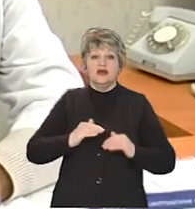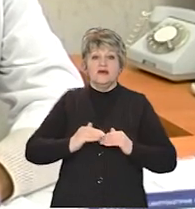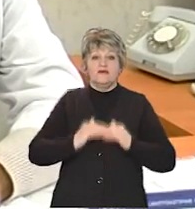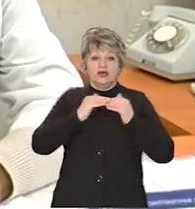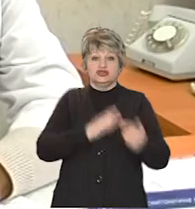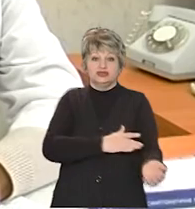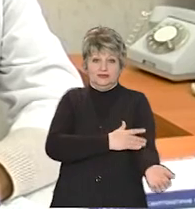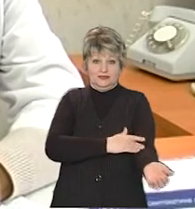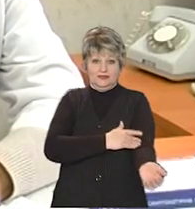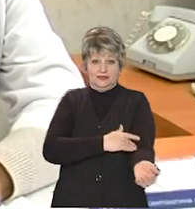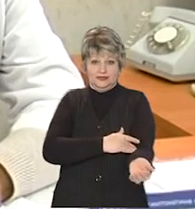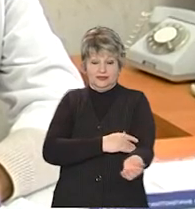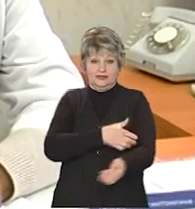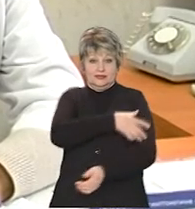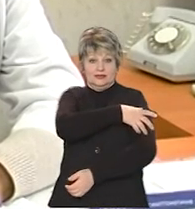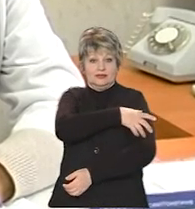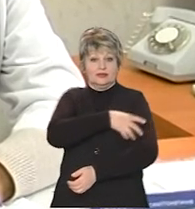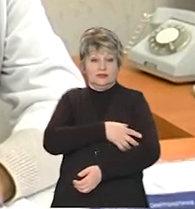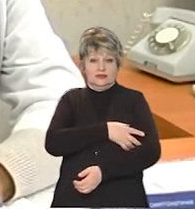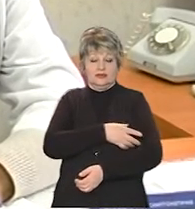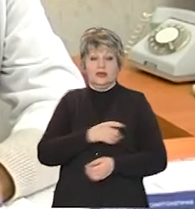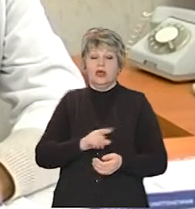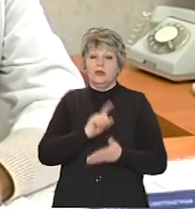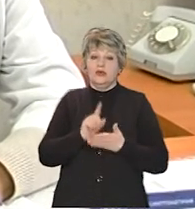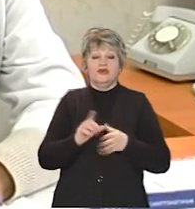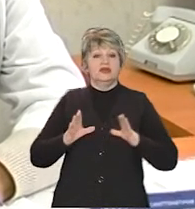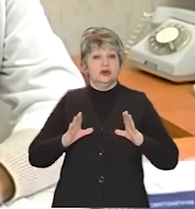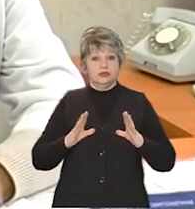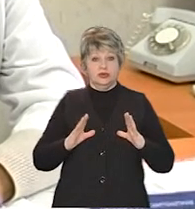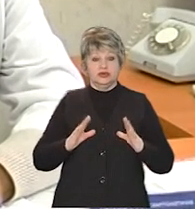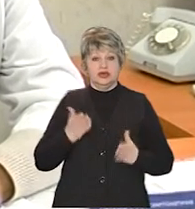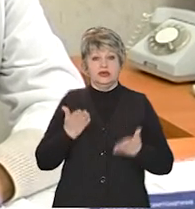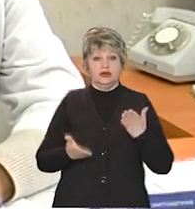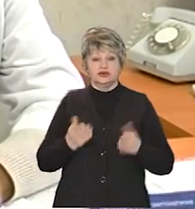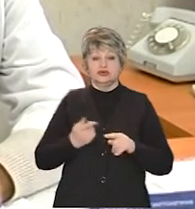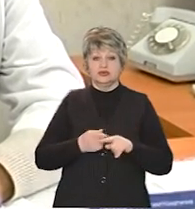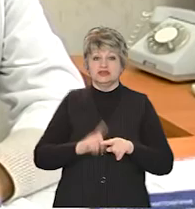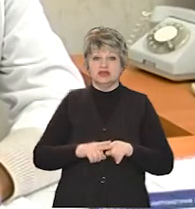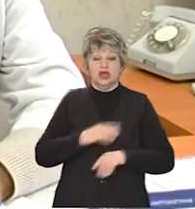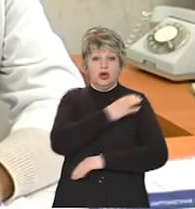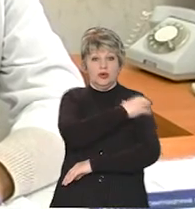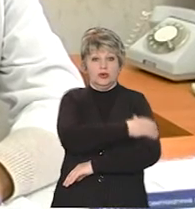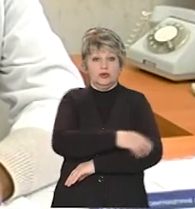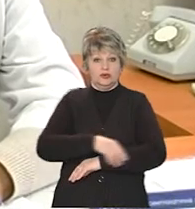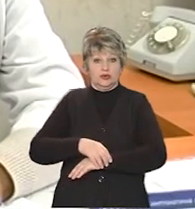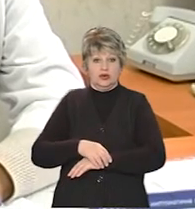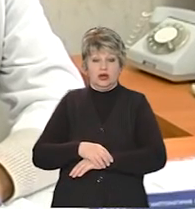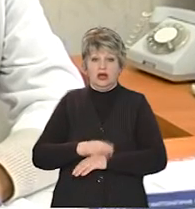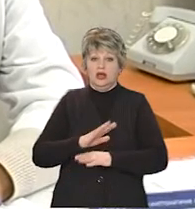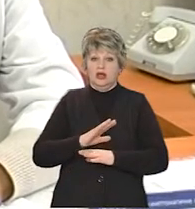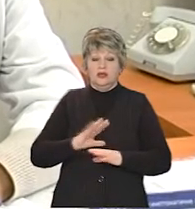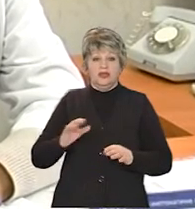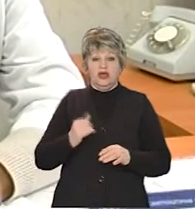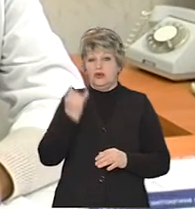ямки. Манжетка повинна бути, ну якщо це рука, так скажемо, стандартна, не